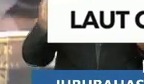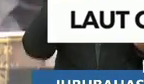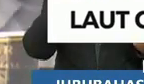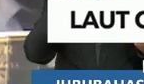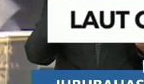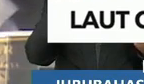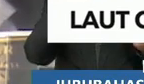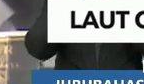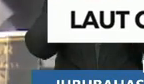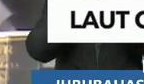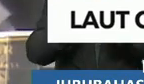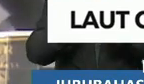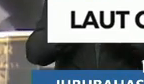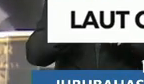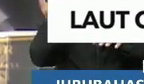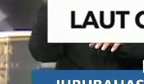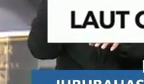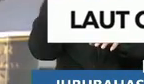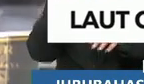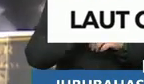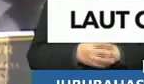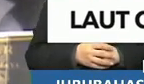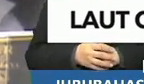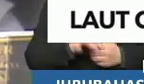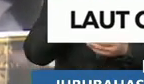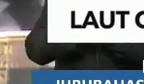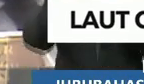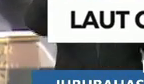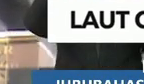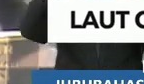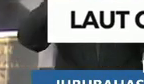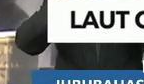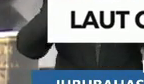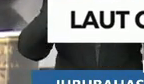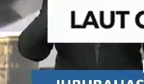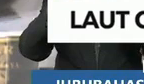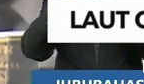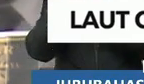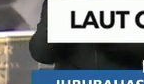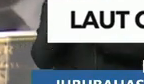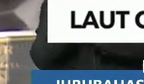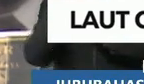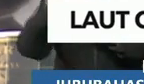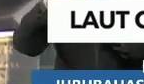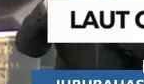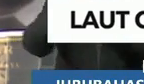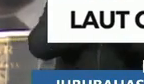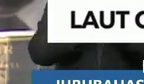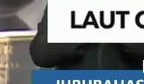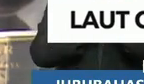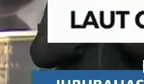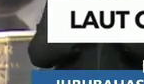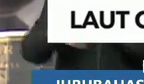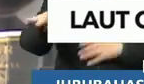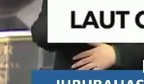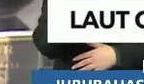untuk menyelesaikan isu-isu berkaitan Laut Cina Selatan secara konstruktif menggunakan forum dan saluran diplomatik yang sesuai berdiam